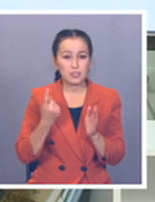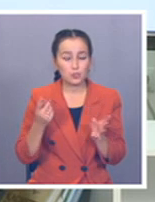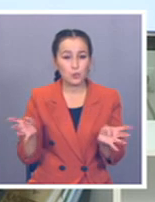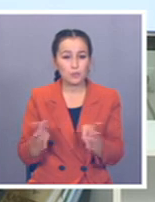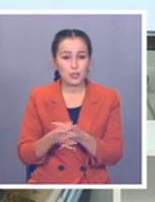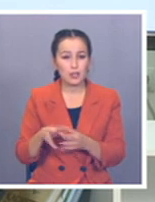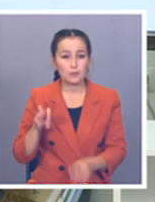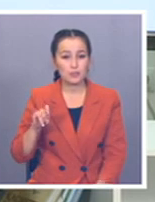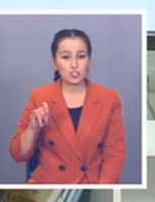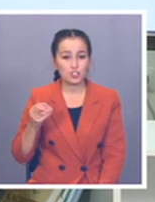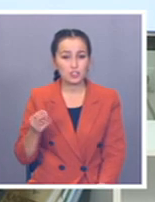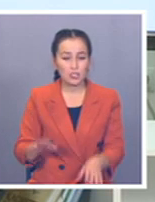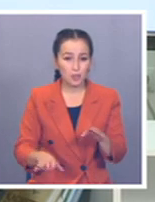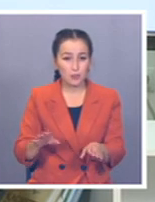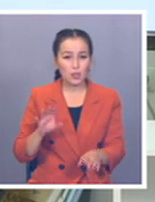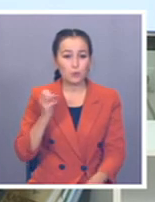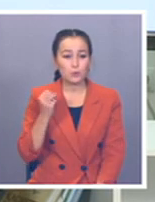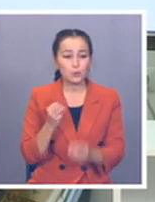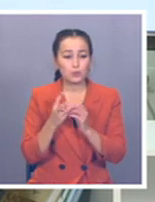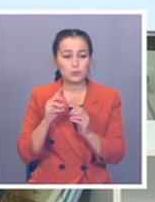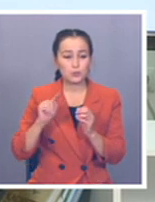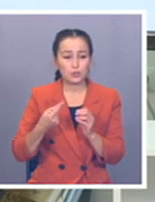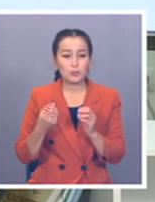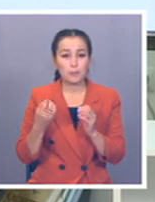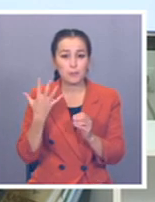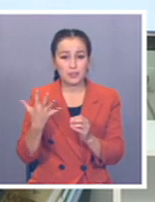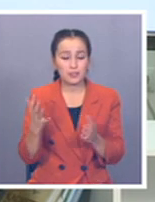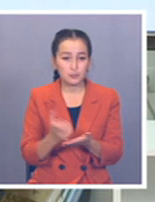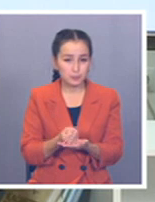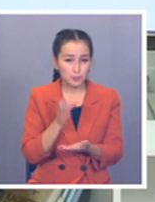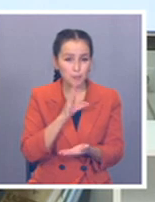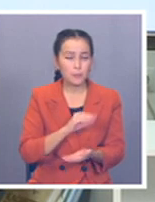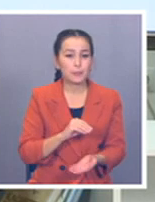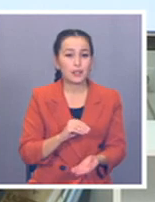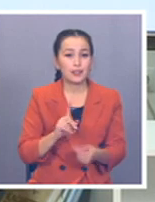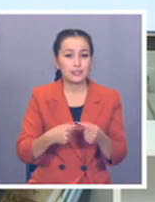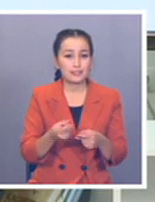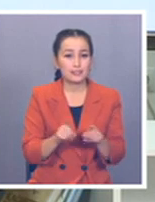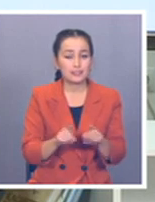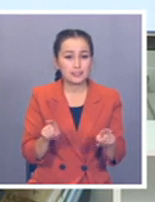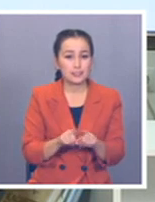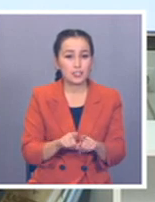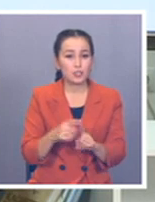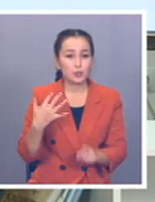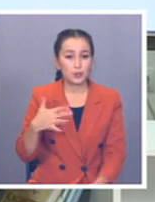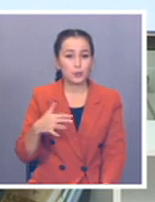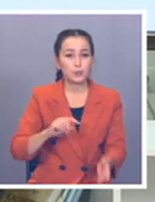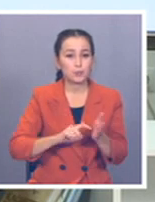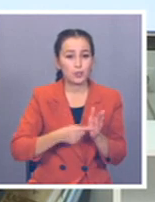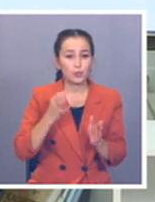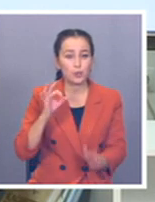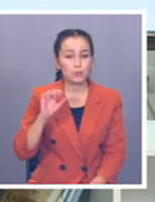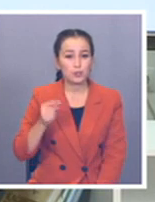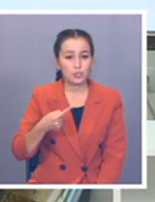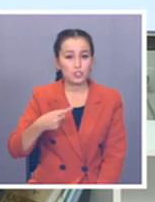салмағы 13,15 екен табамыз. Дәл осындай амалды екінші қорытпашын орындап, яғни 50 көбейтілген